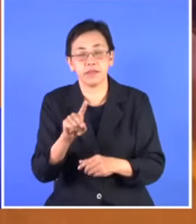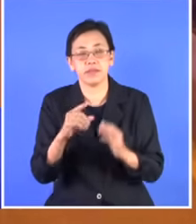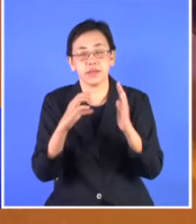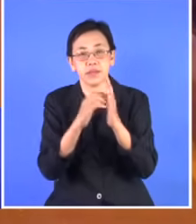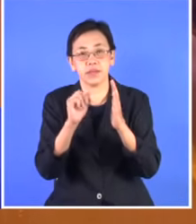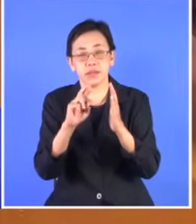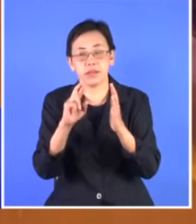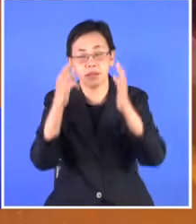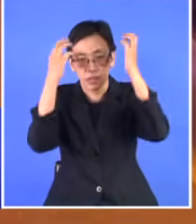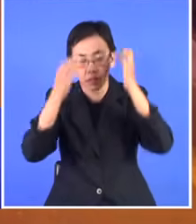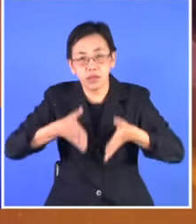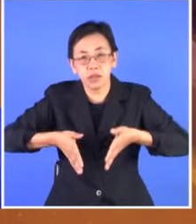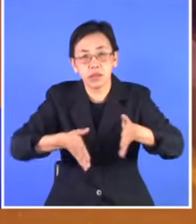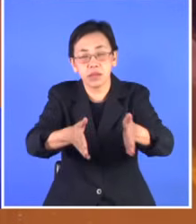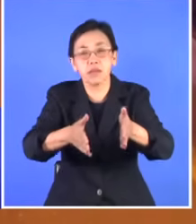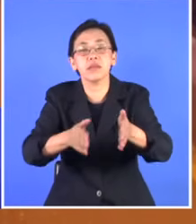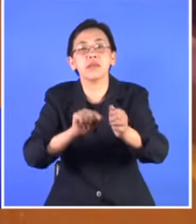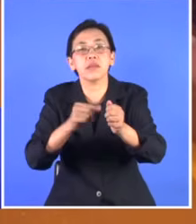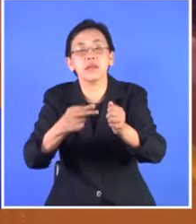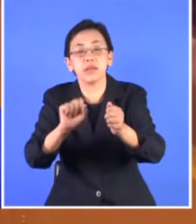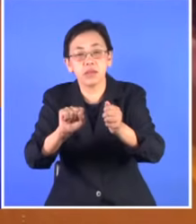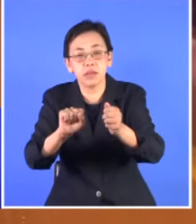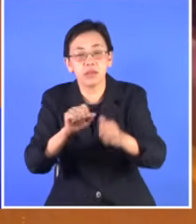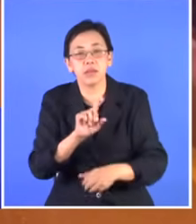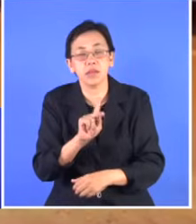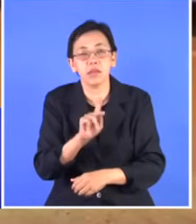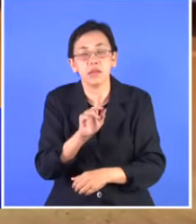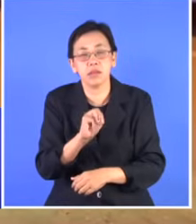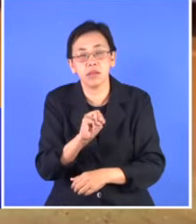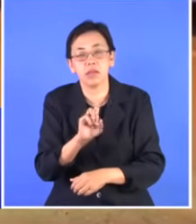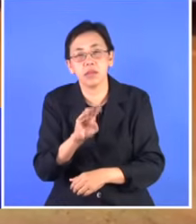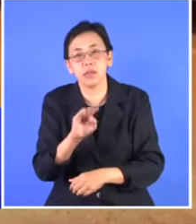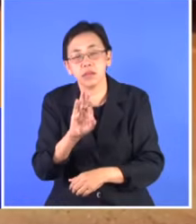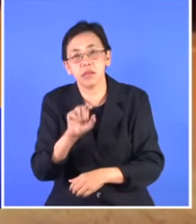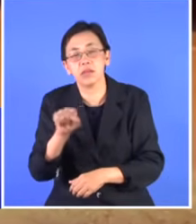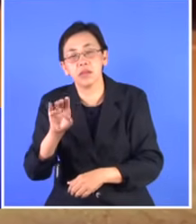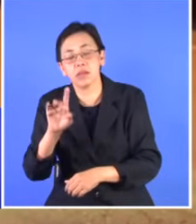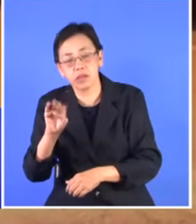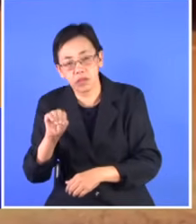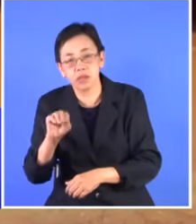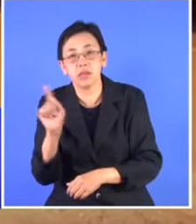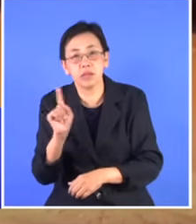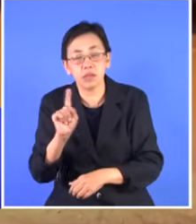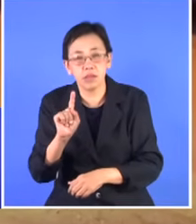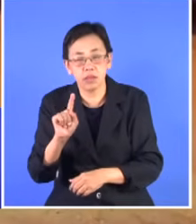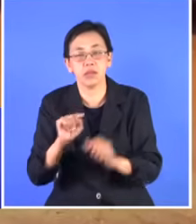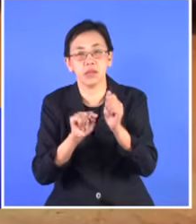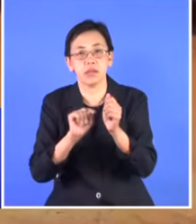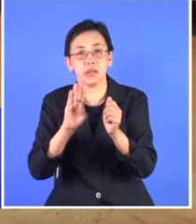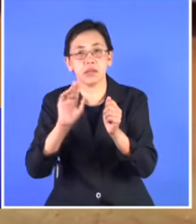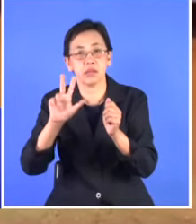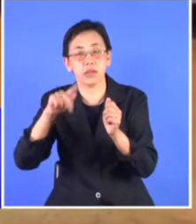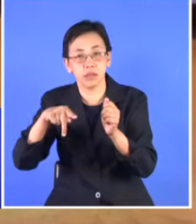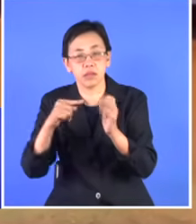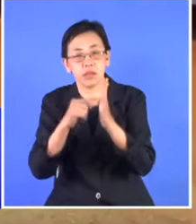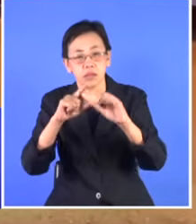ตรงบริเวณหลักกิโลเมตที่ 139 -10หมู่ที่ 9ตำบลทรัพยสมอทอดอำเภอบึงสัมพันธ์จังหวัดเพชรบูรณ์เป็นกระบะ